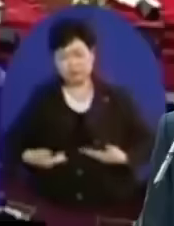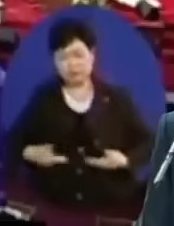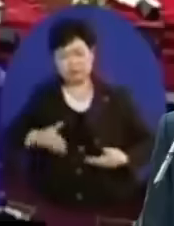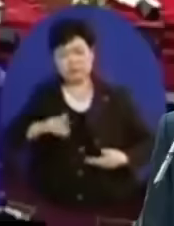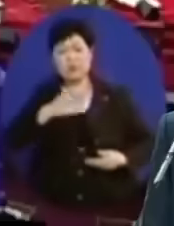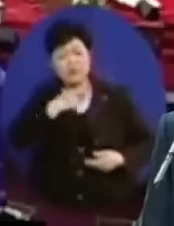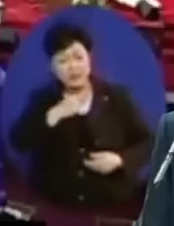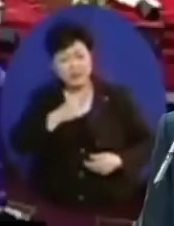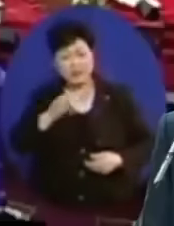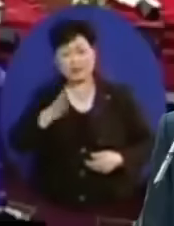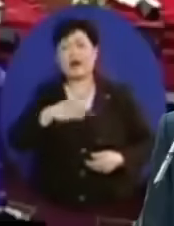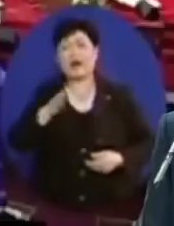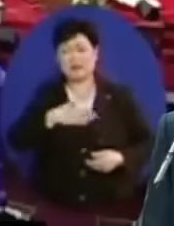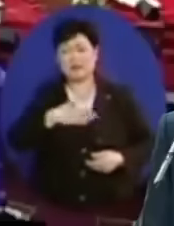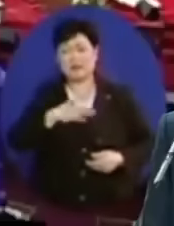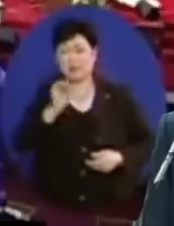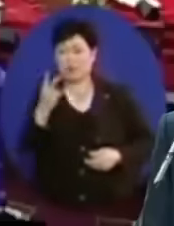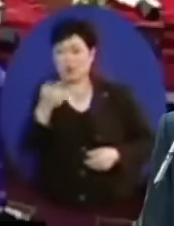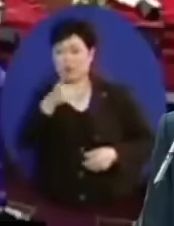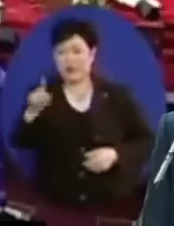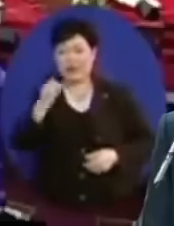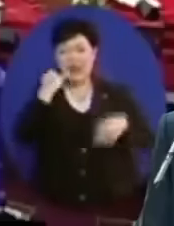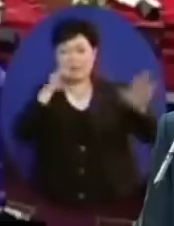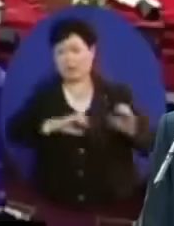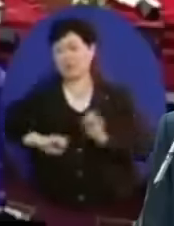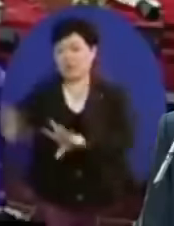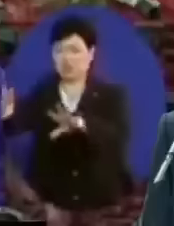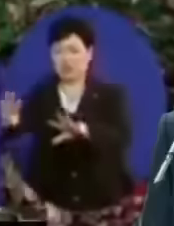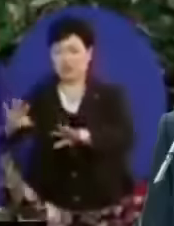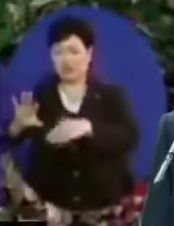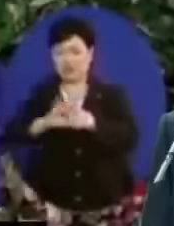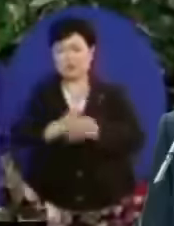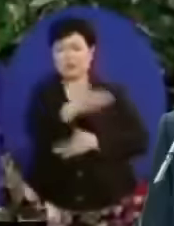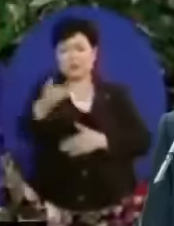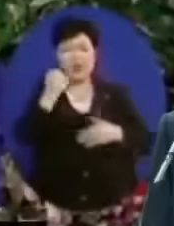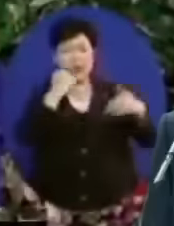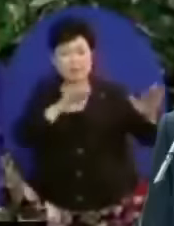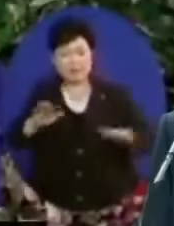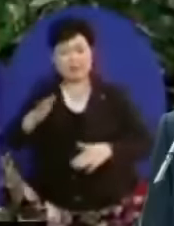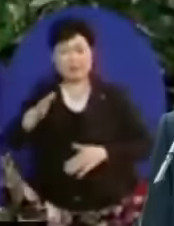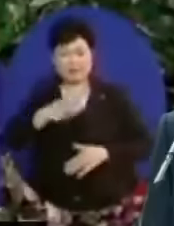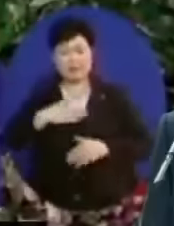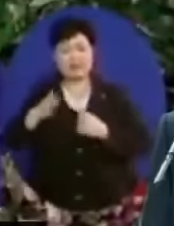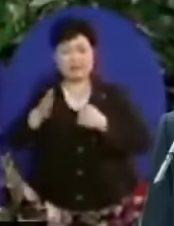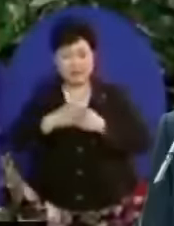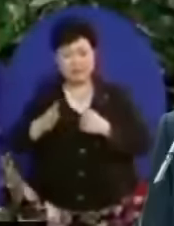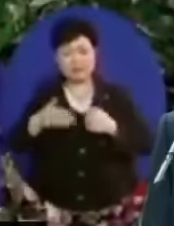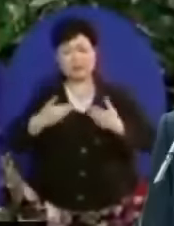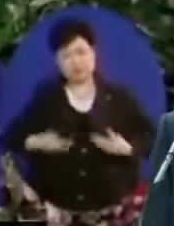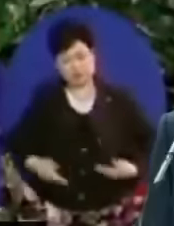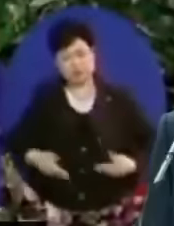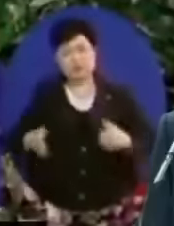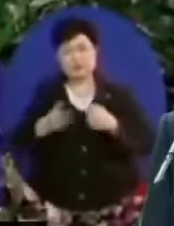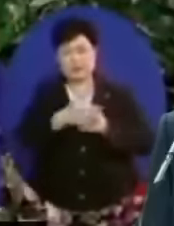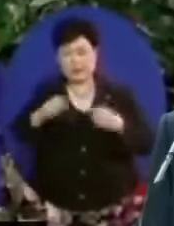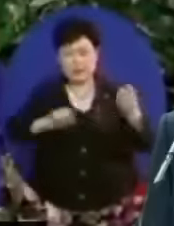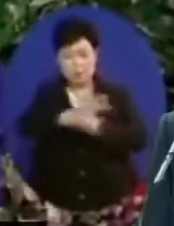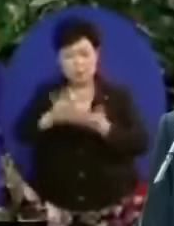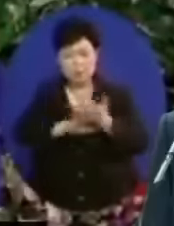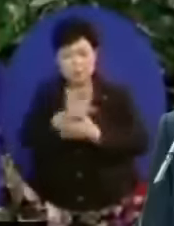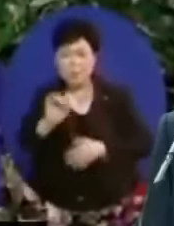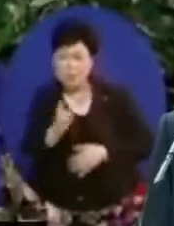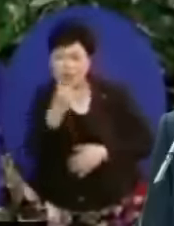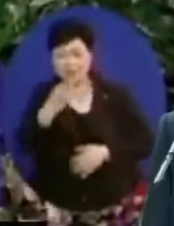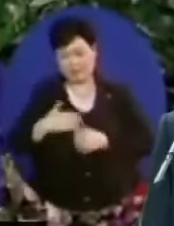대답하되 나를 들어 바다에 던지라. 그리하면 바다가 너희를 위하여 잔잔하리라. 너희가 이 큰 폭풍을 만난 것이 나